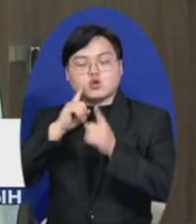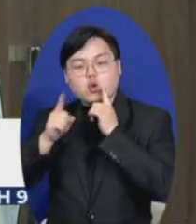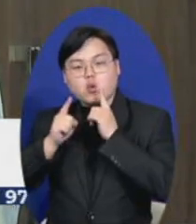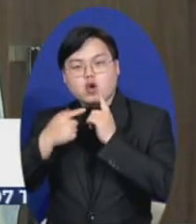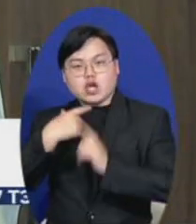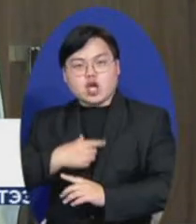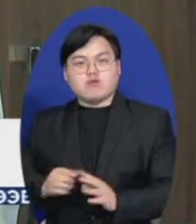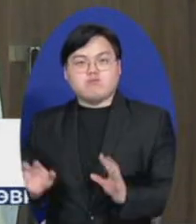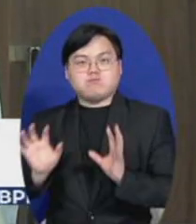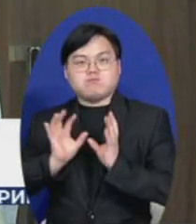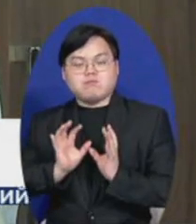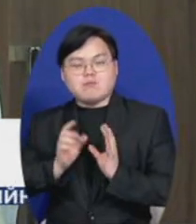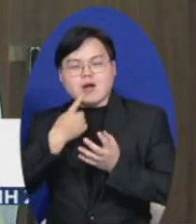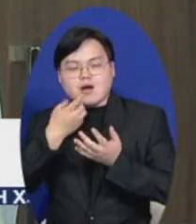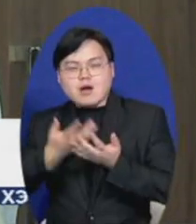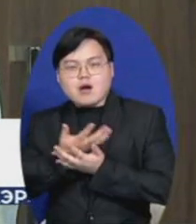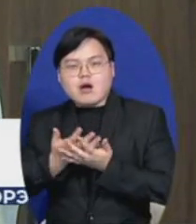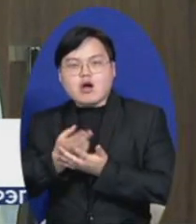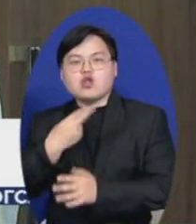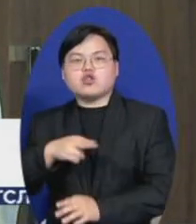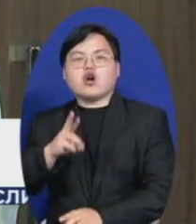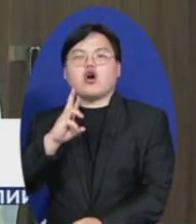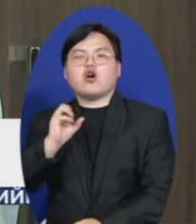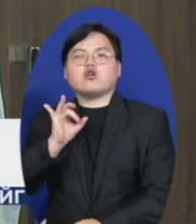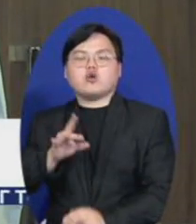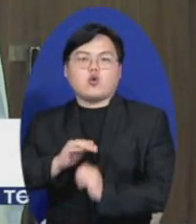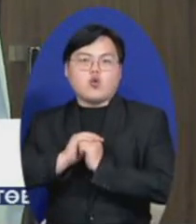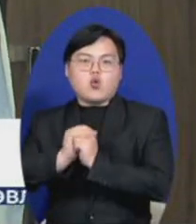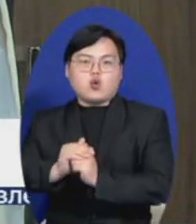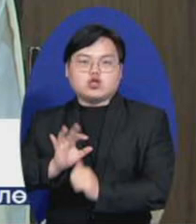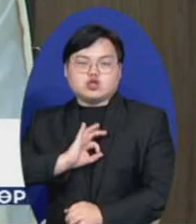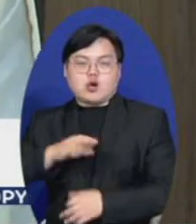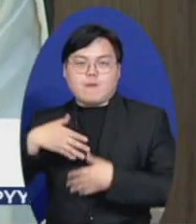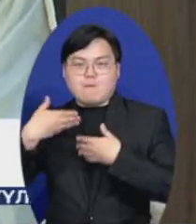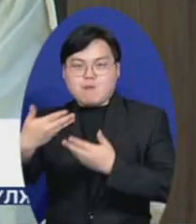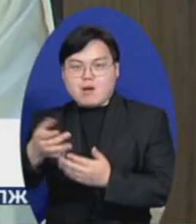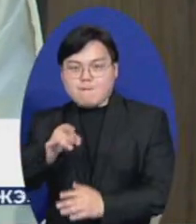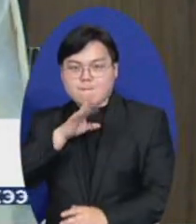санал нэгтэйгээр хүндэт доктор цол олгохоор шийдвэрлсэн юм.